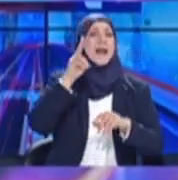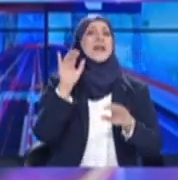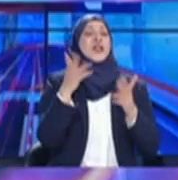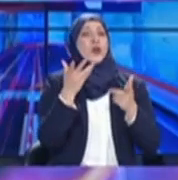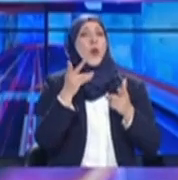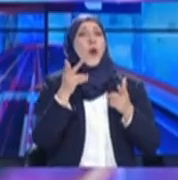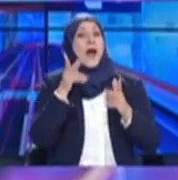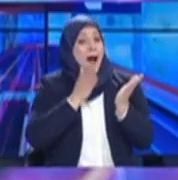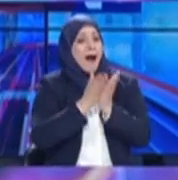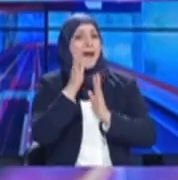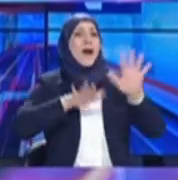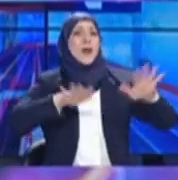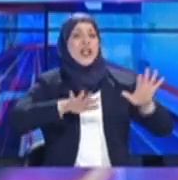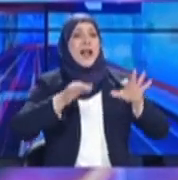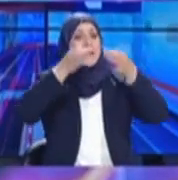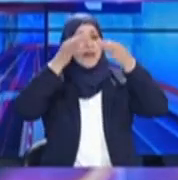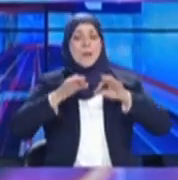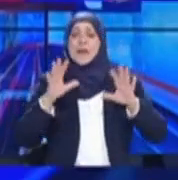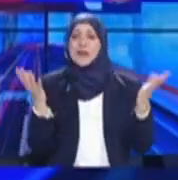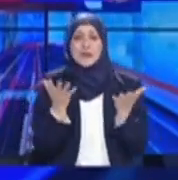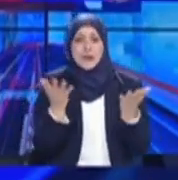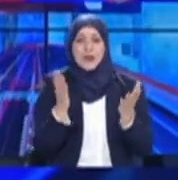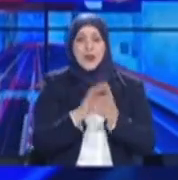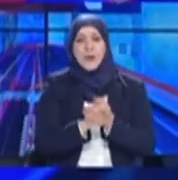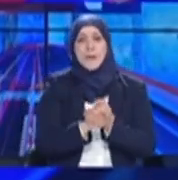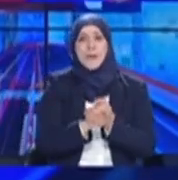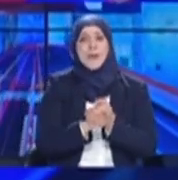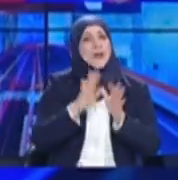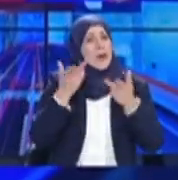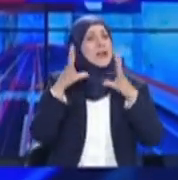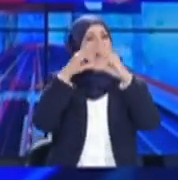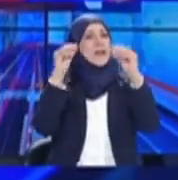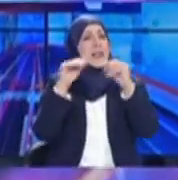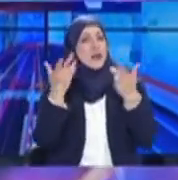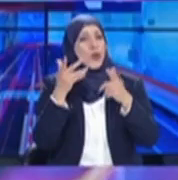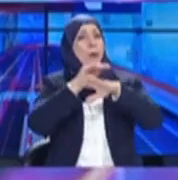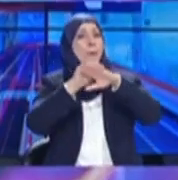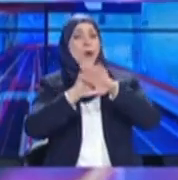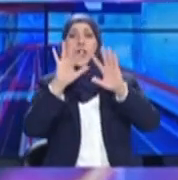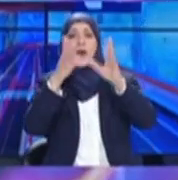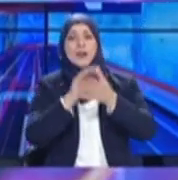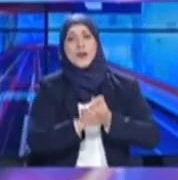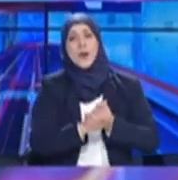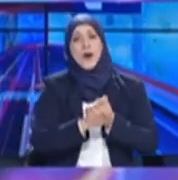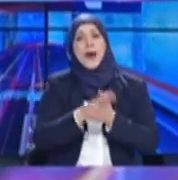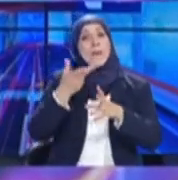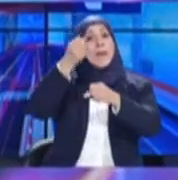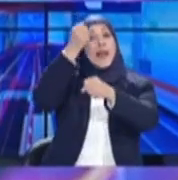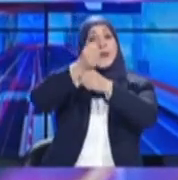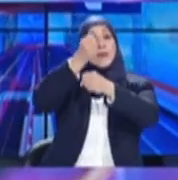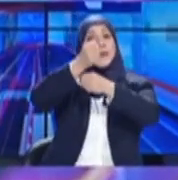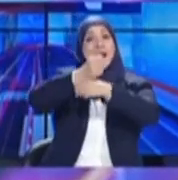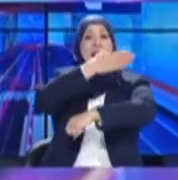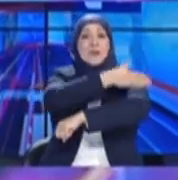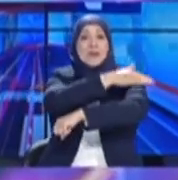والاجراءات الان حجم ملزمه مش محكيه وايضا عمال البلديين